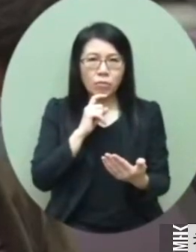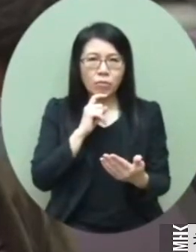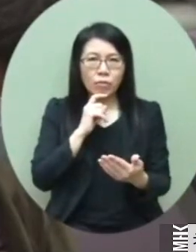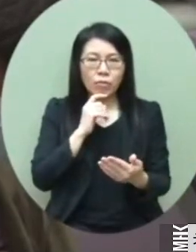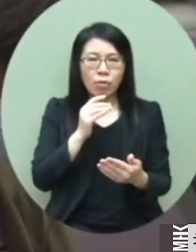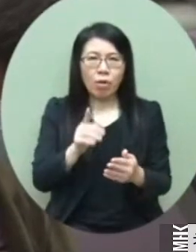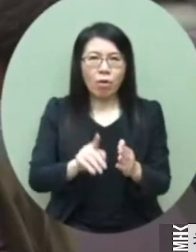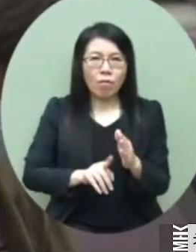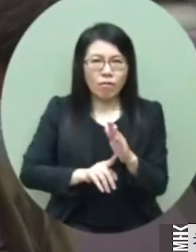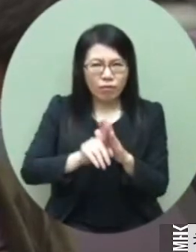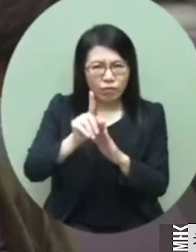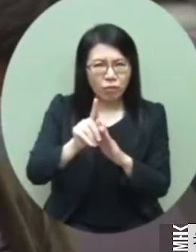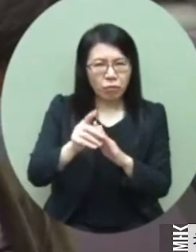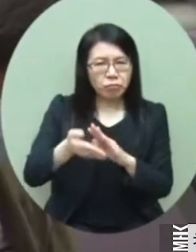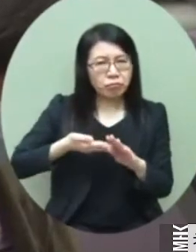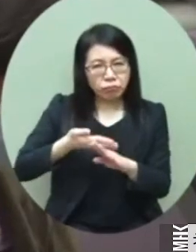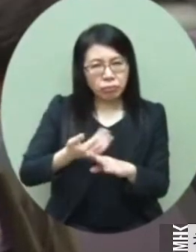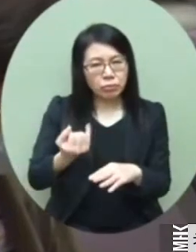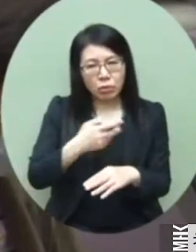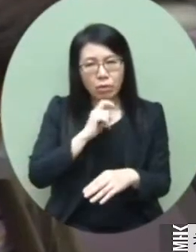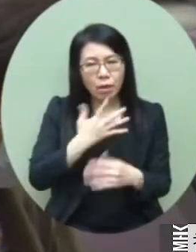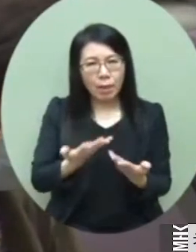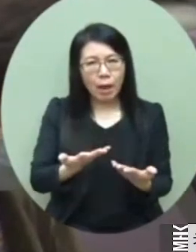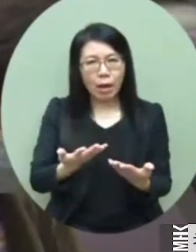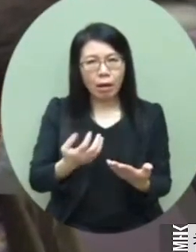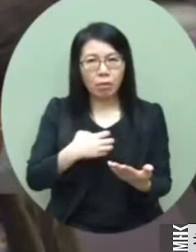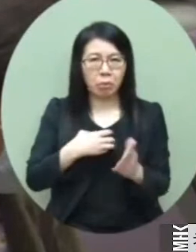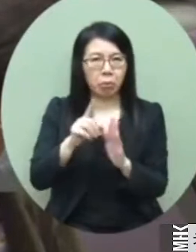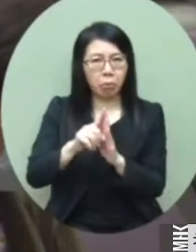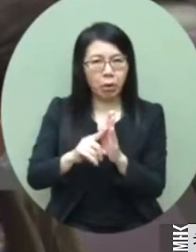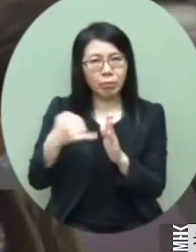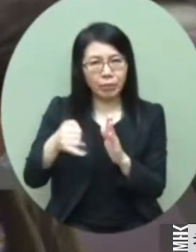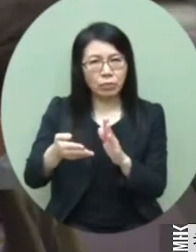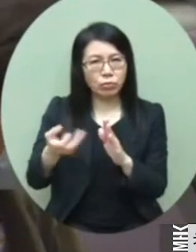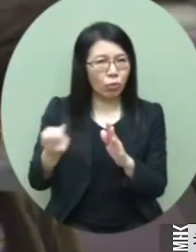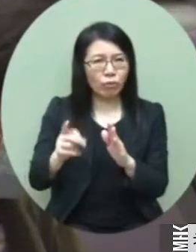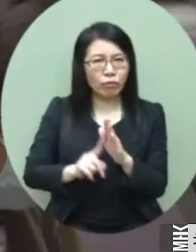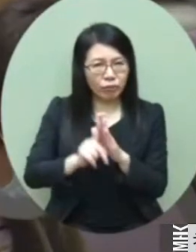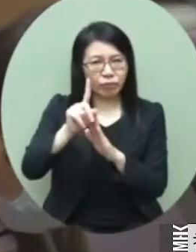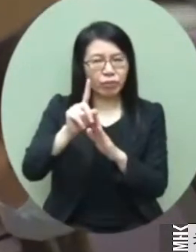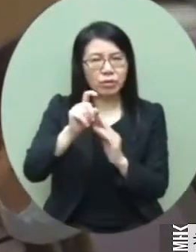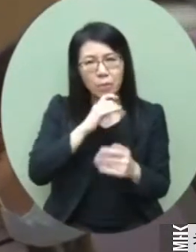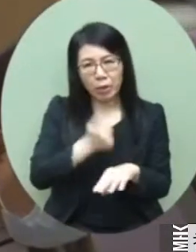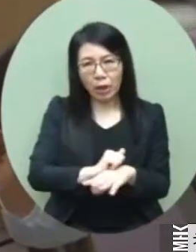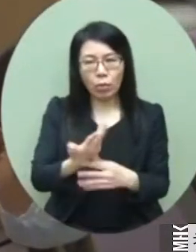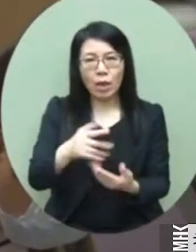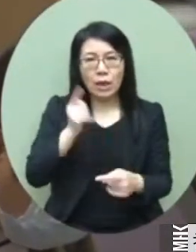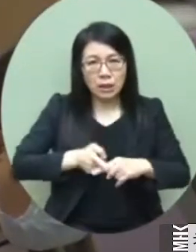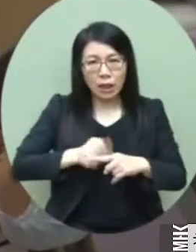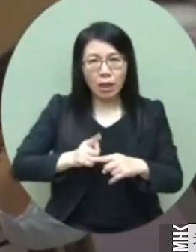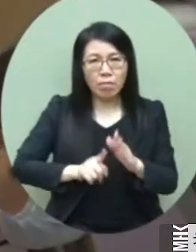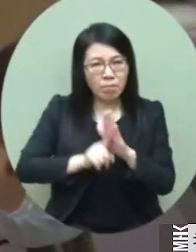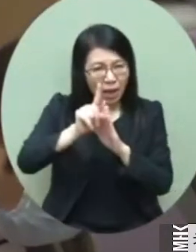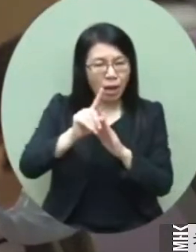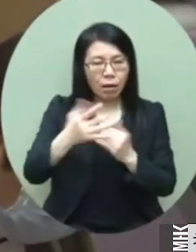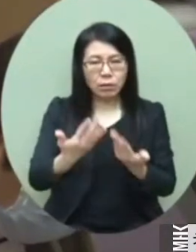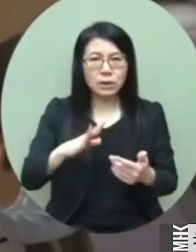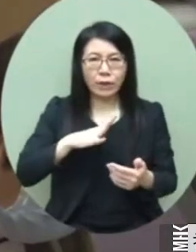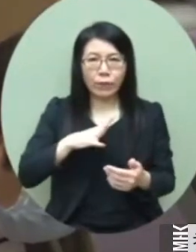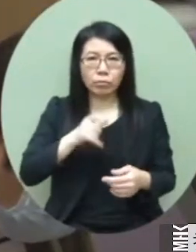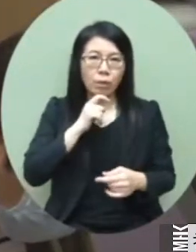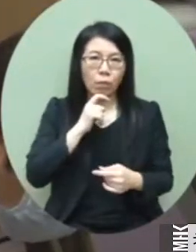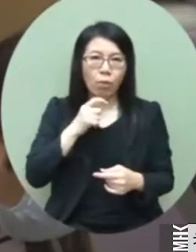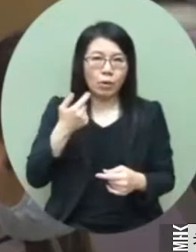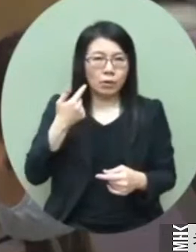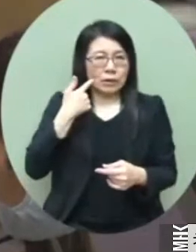篑呢？如果在放宽之后又出现疫情反弹现象，会否再考虑要收紧限制？那么现在我们也观察到，现在国